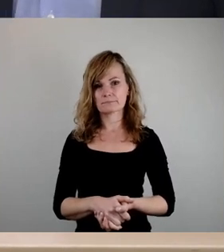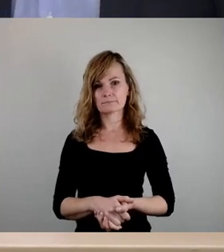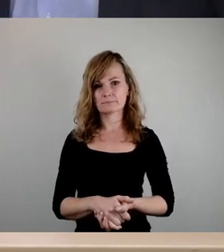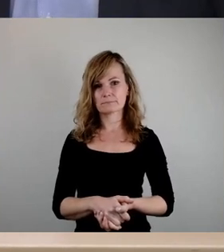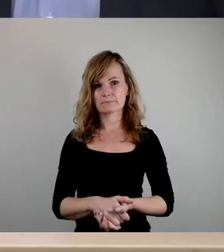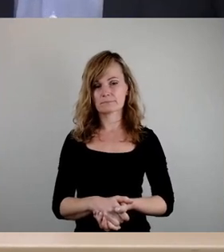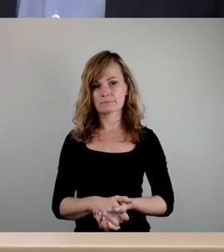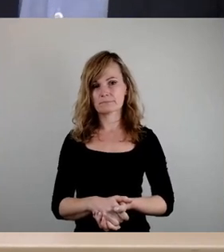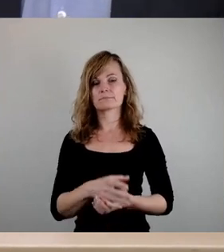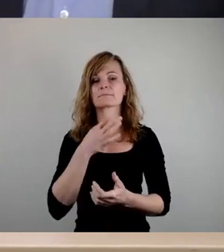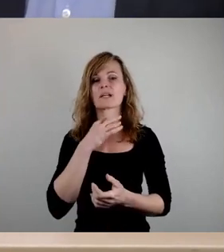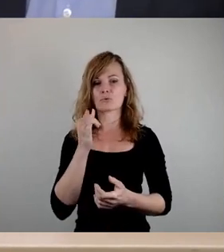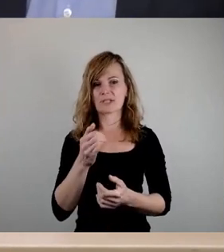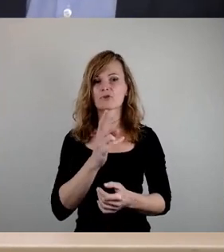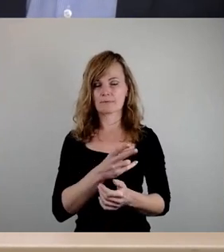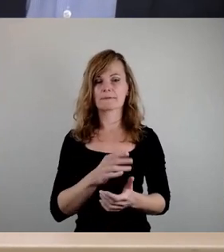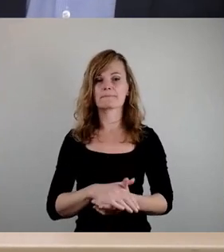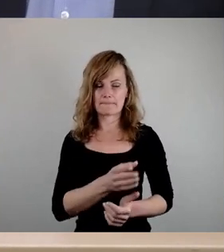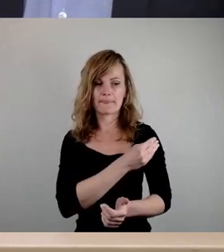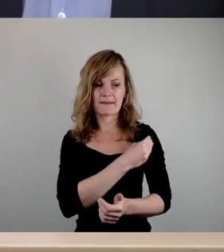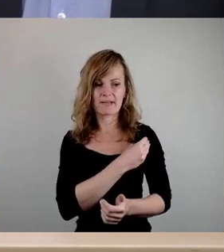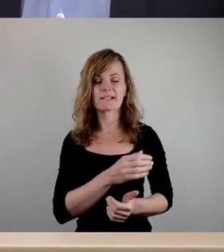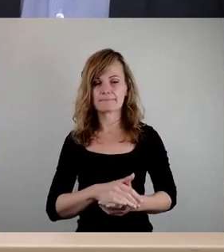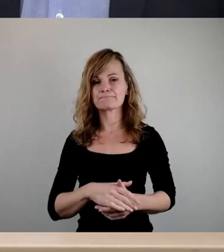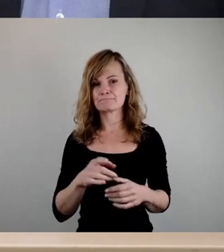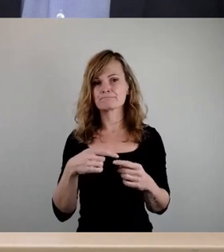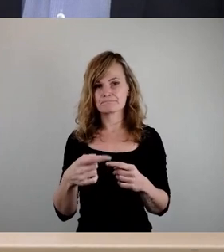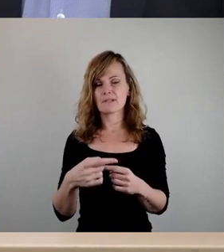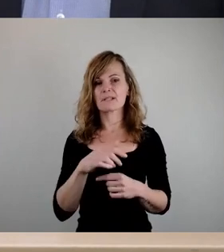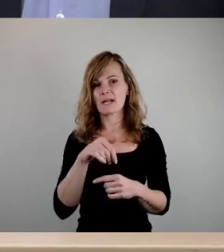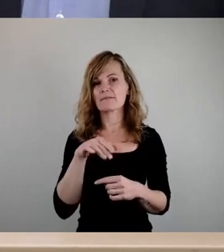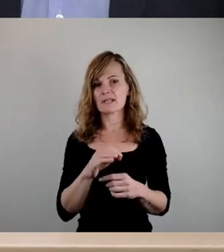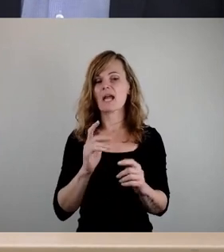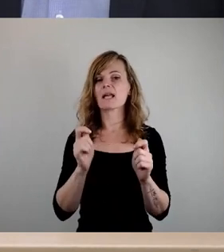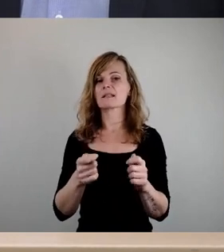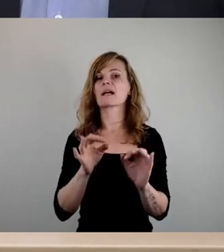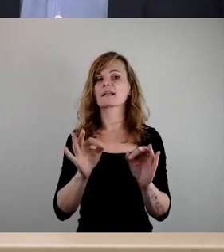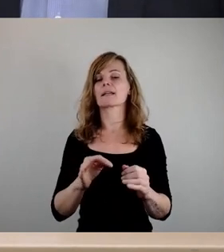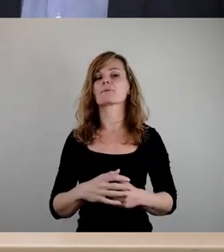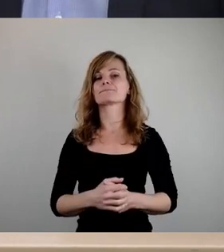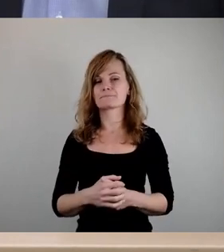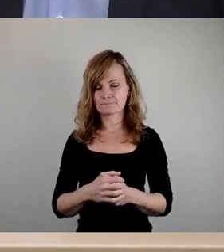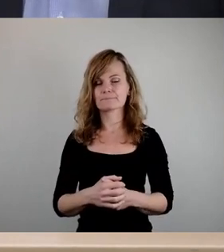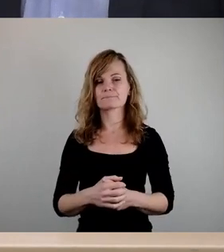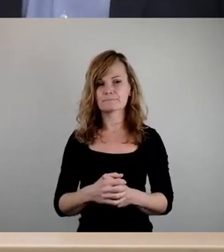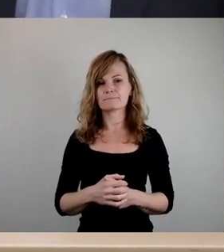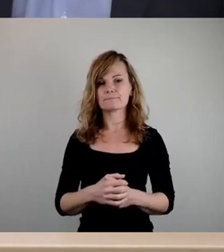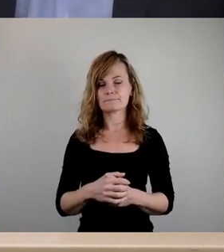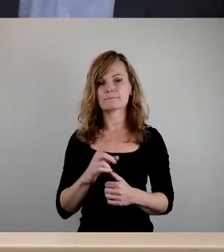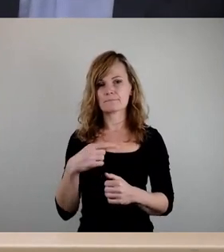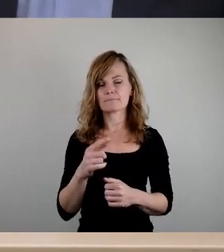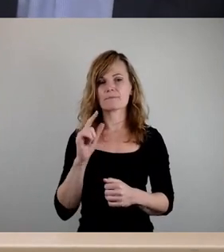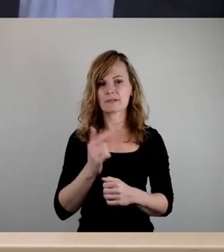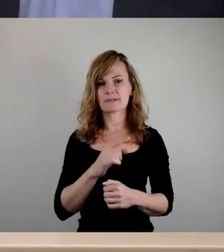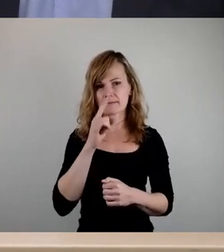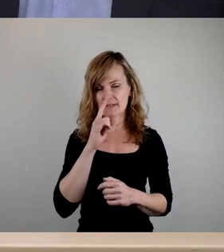so, ja, ist richtig der Hinweis. Ich sage gleich nochmal das zum AfD-Antrag. Ja, genau. Dann als zweites, wenn der keine